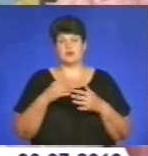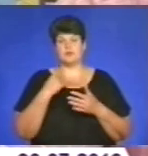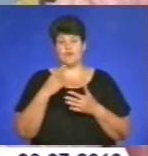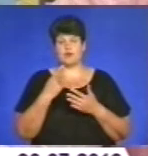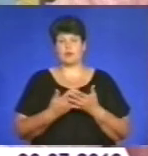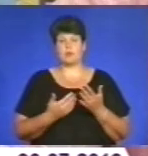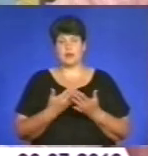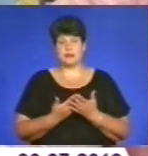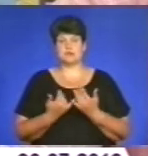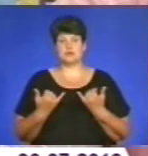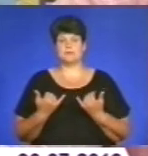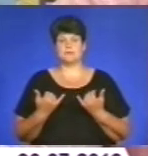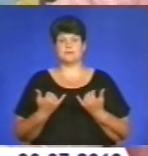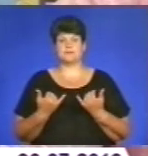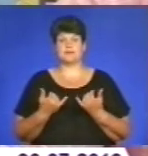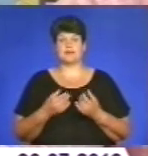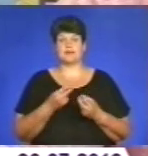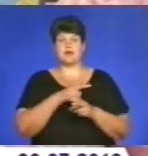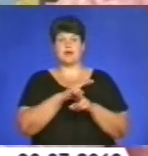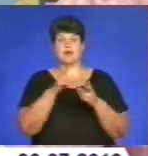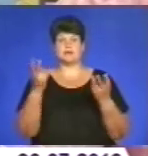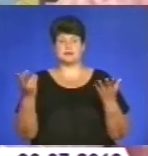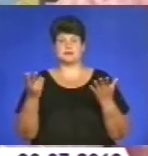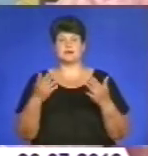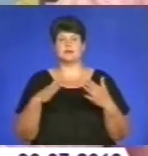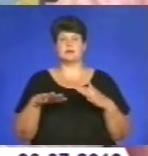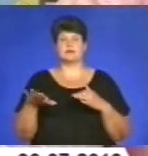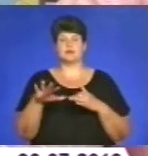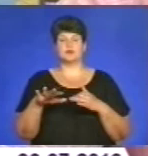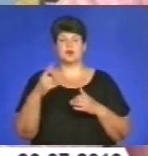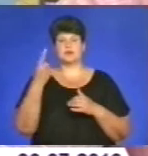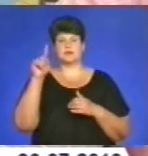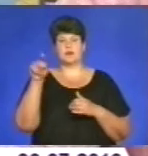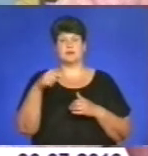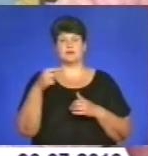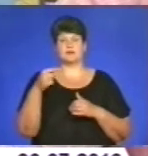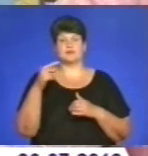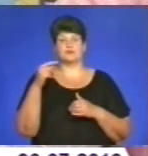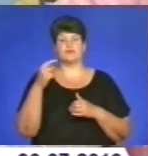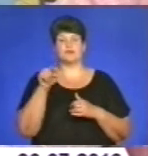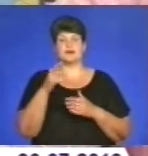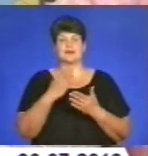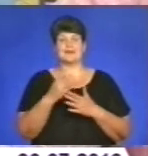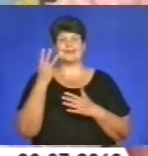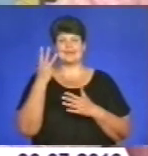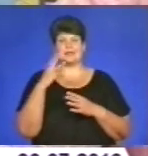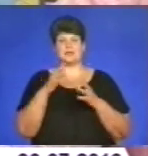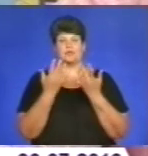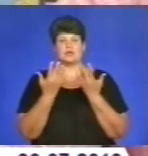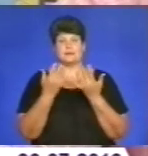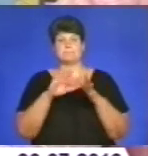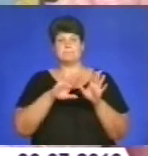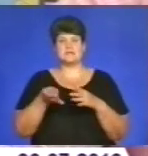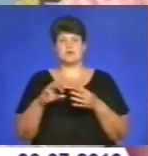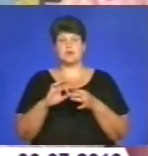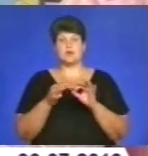приклад, глядацька аудиторія останнього Кубку світу, вона третя по ємності після Олімпіади